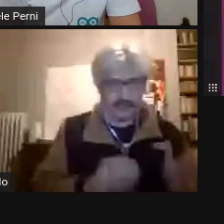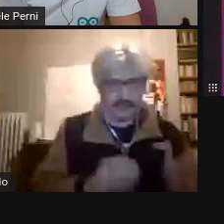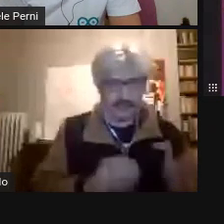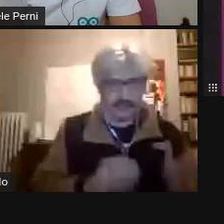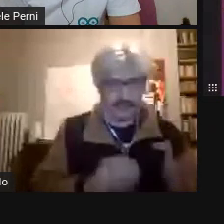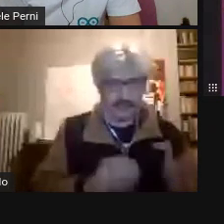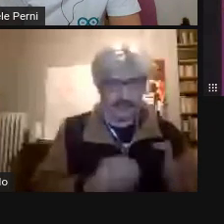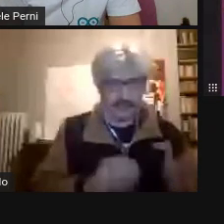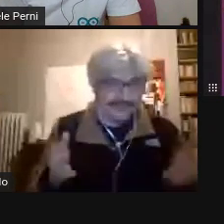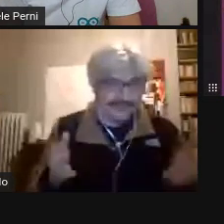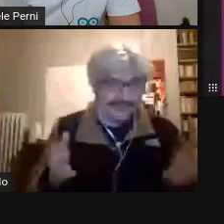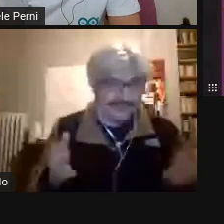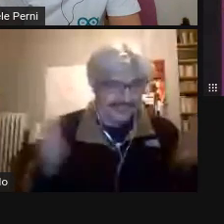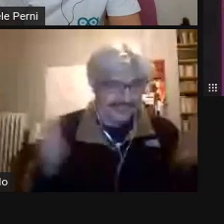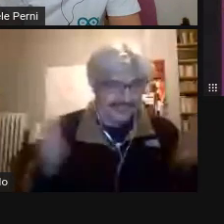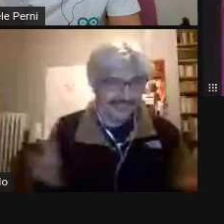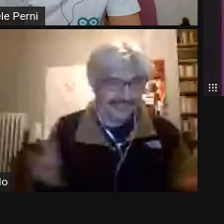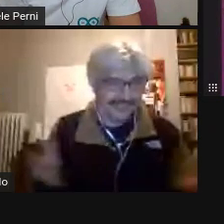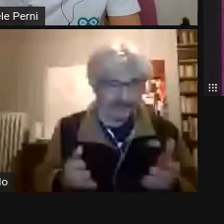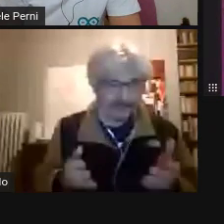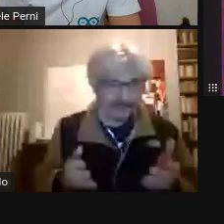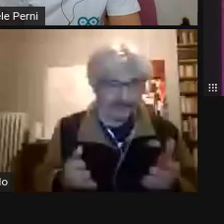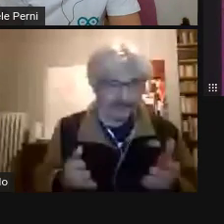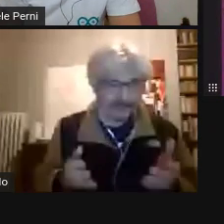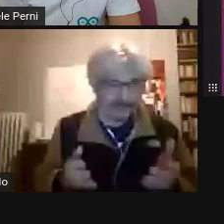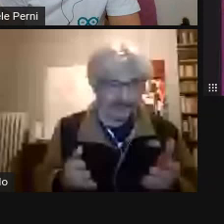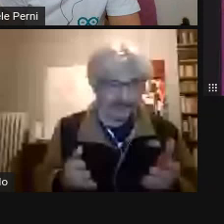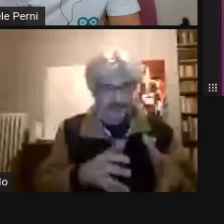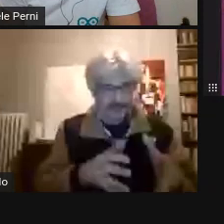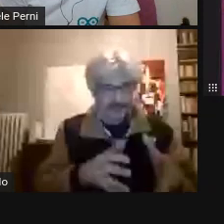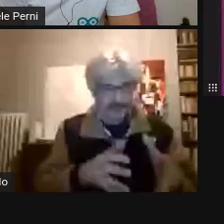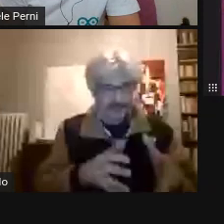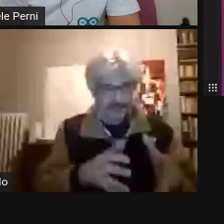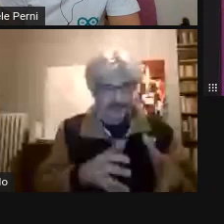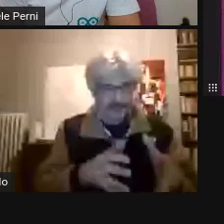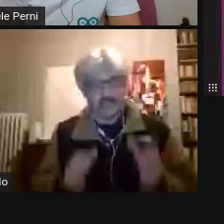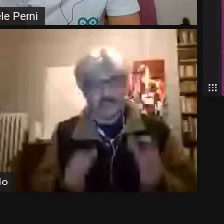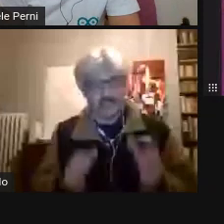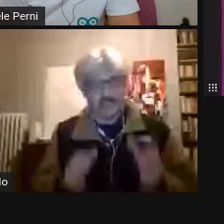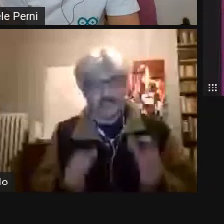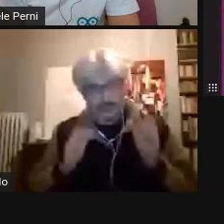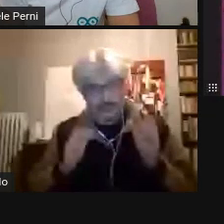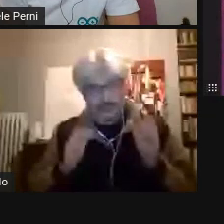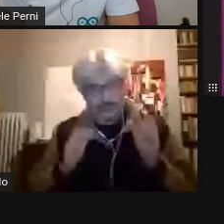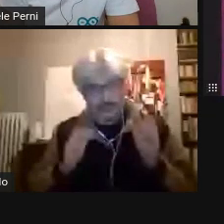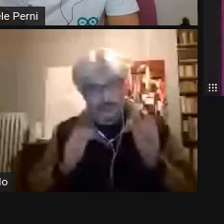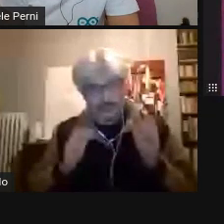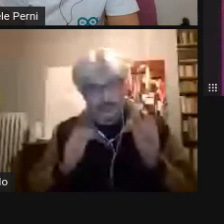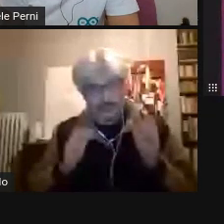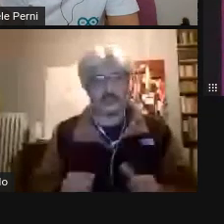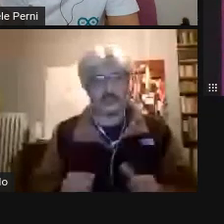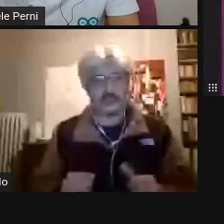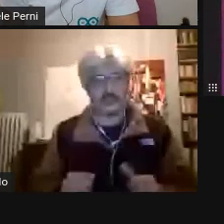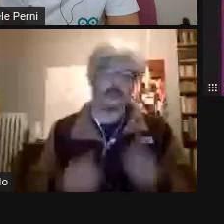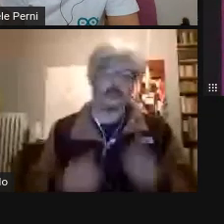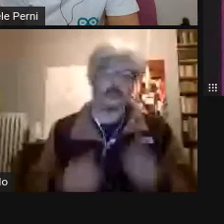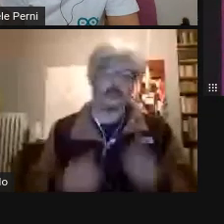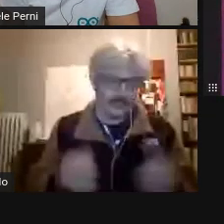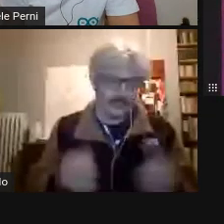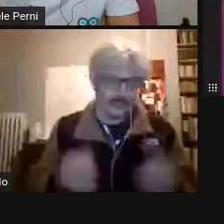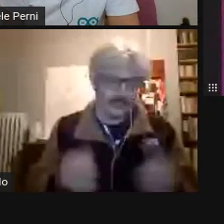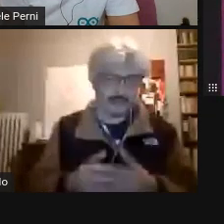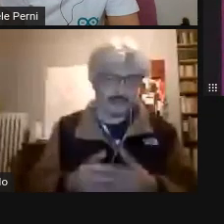nell'alveolo dell'artigianato digitale adesso spiace dirlo però in realtà riesci da abbattere i numeri faccio un esempio questo oggetto